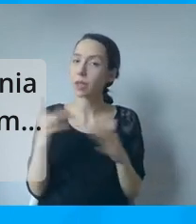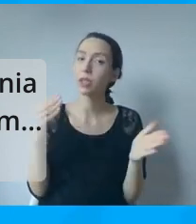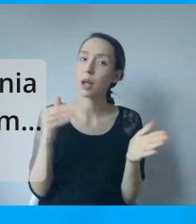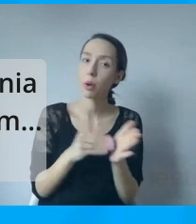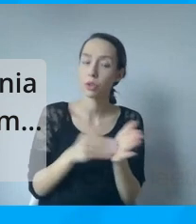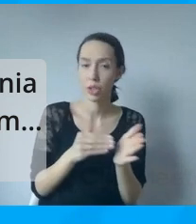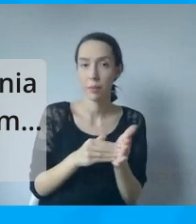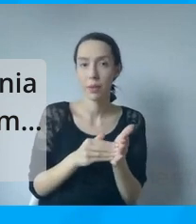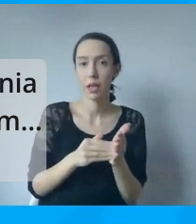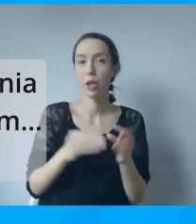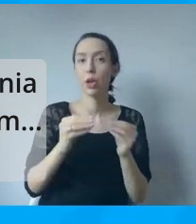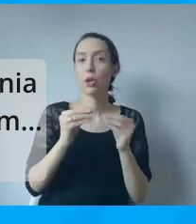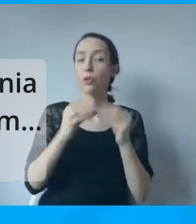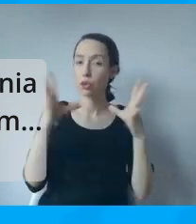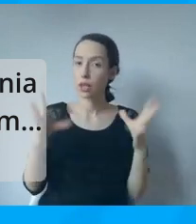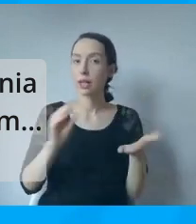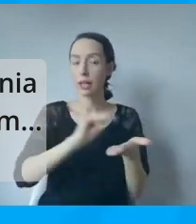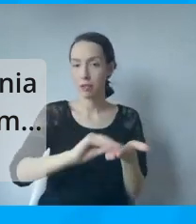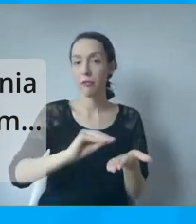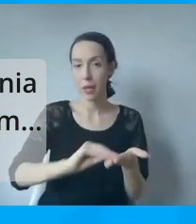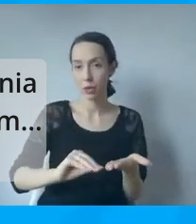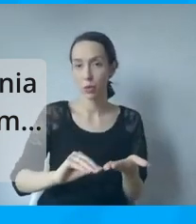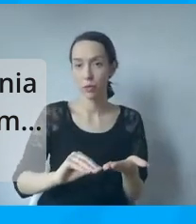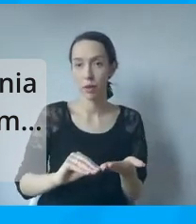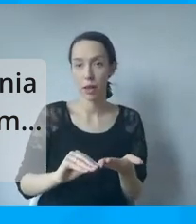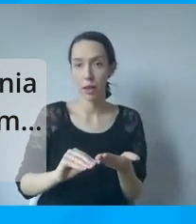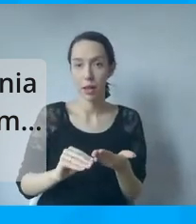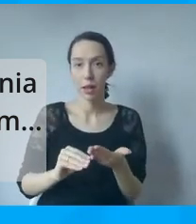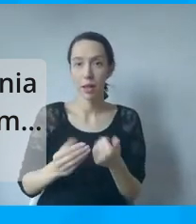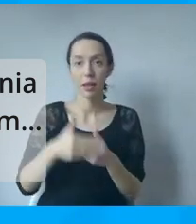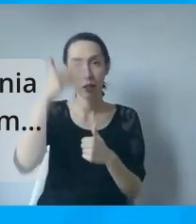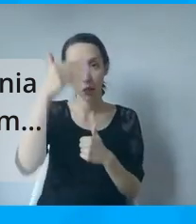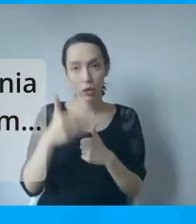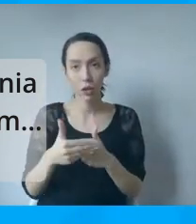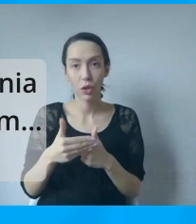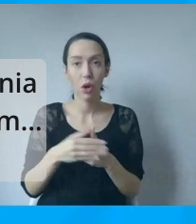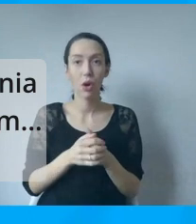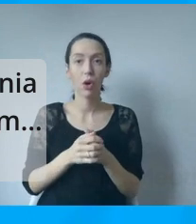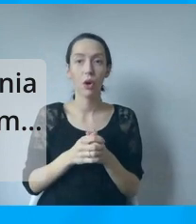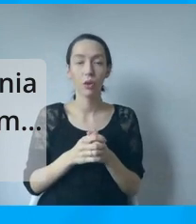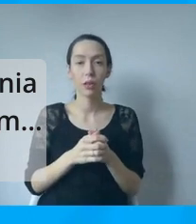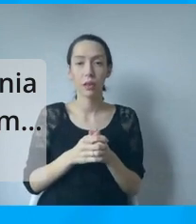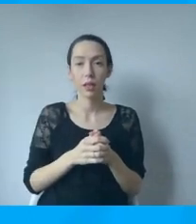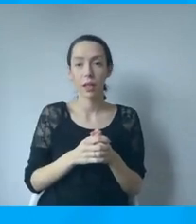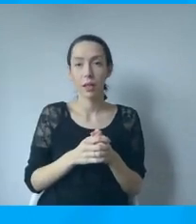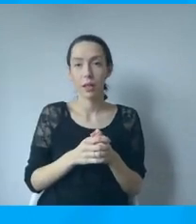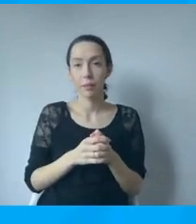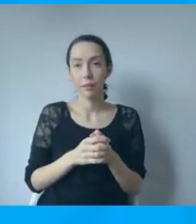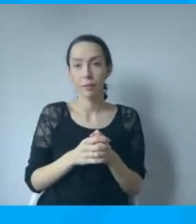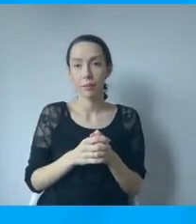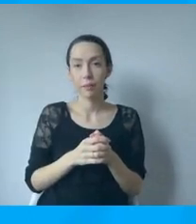takiego promowania tej roli, tak? Do, nie wiem, tworzenia grafiki, odpowiednich właśnie hashtagów,